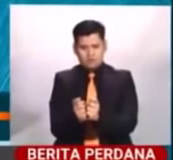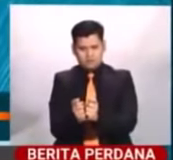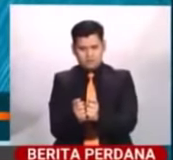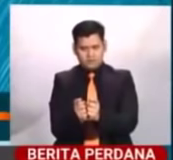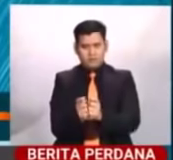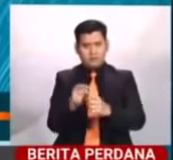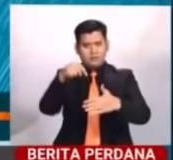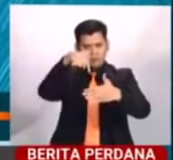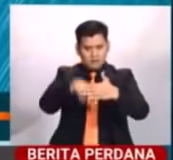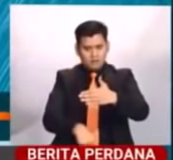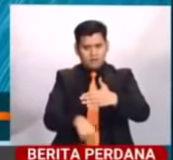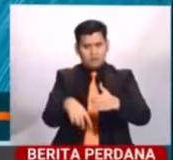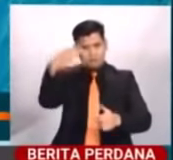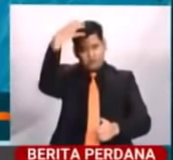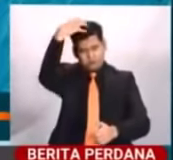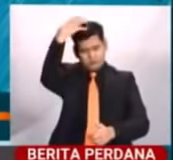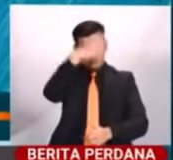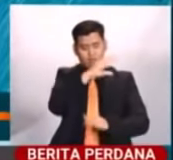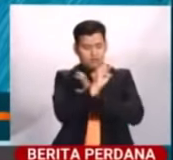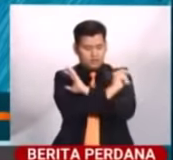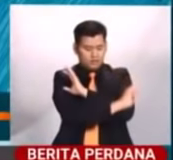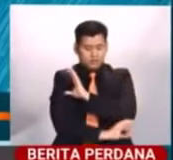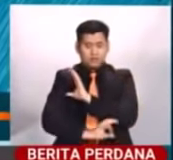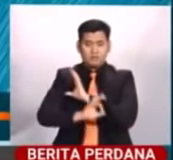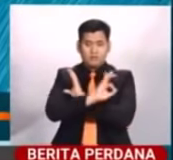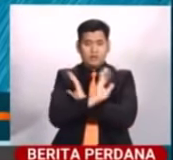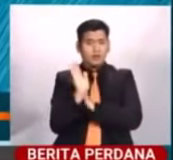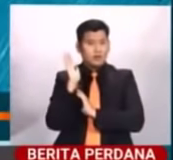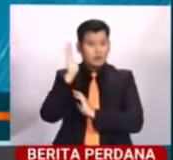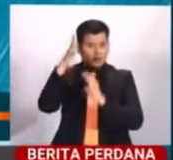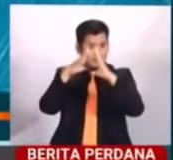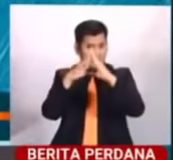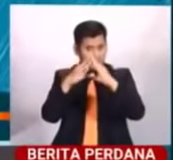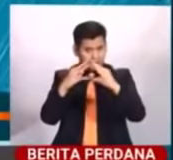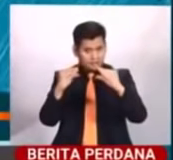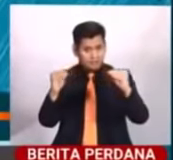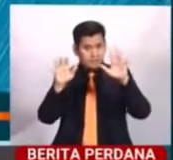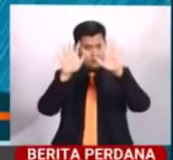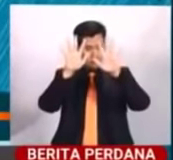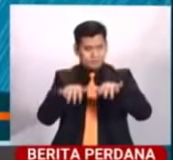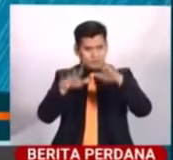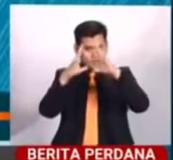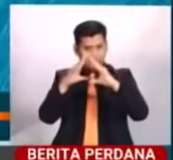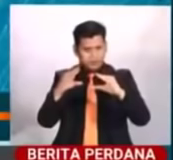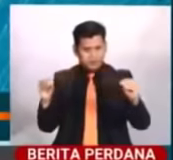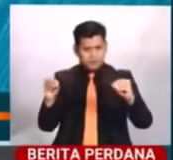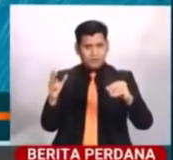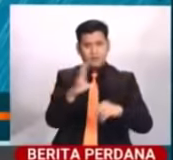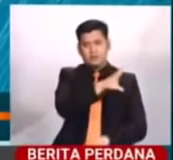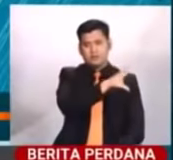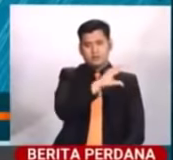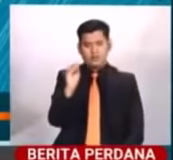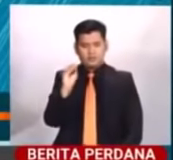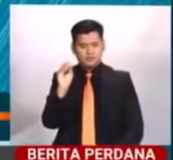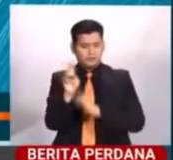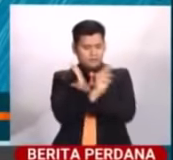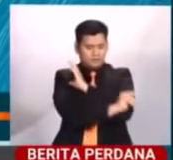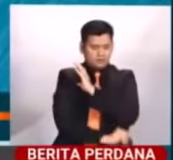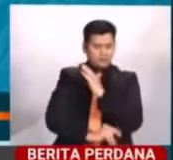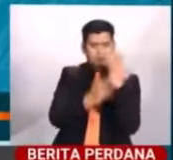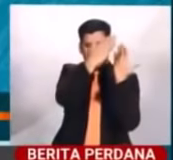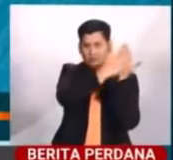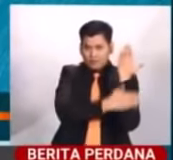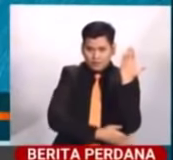dan juga negeri Sembilan dijangkakan akan mula reda dalam tempoh satu hingga dua jam dari sekarang. Manakala di negeri-negeri utara semenanjung Malaysia